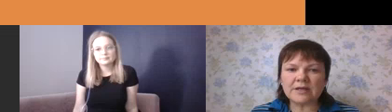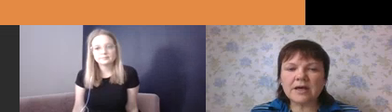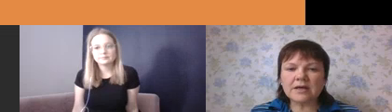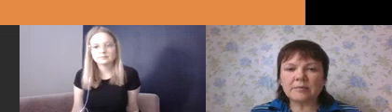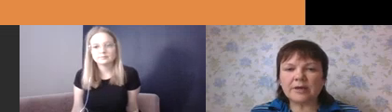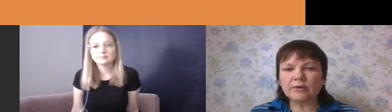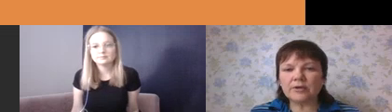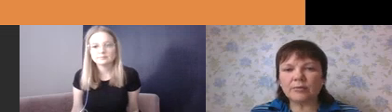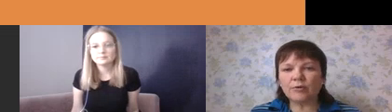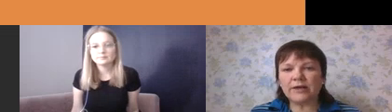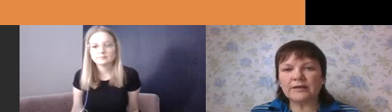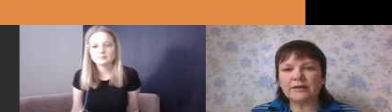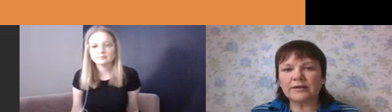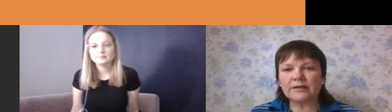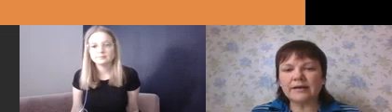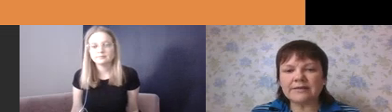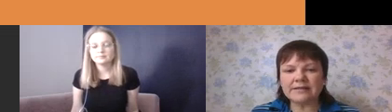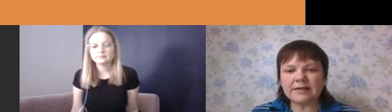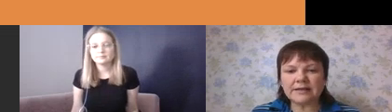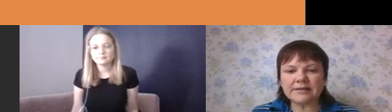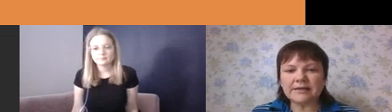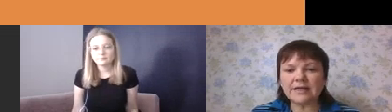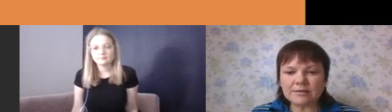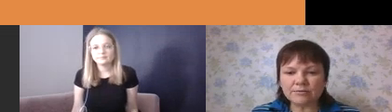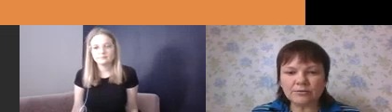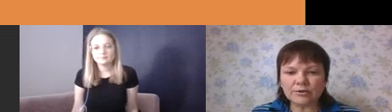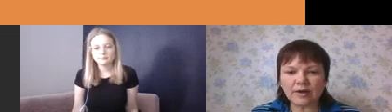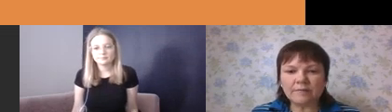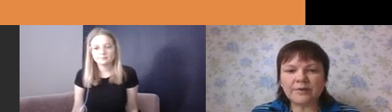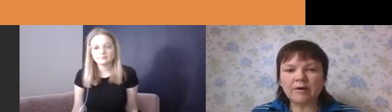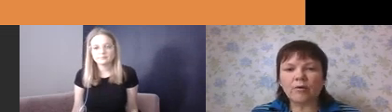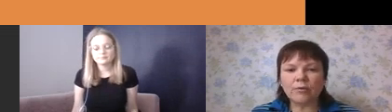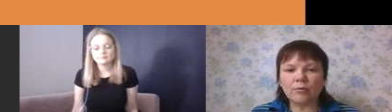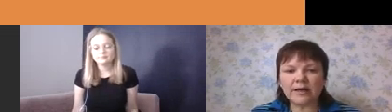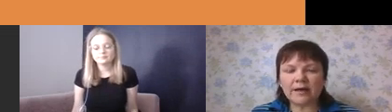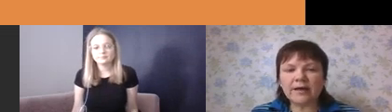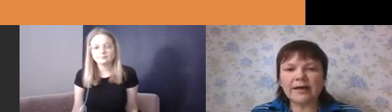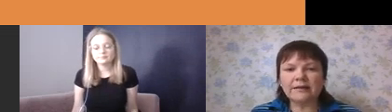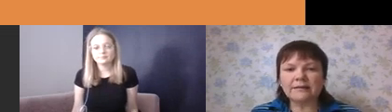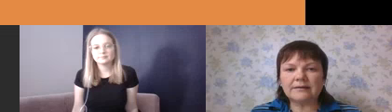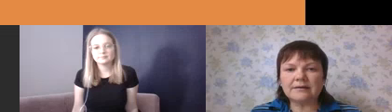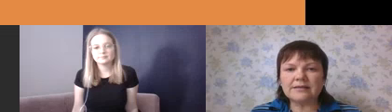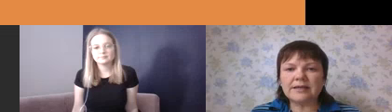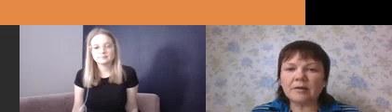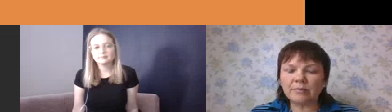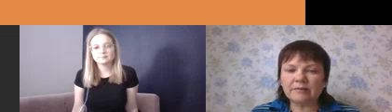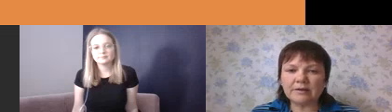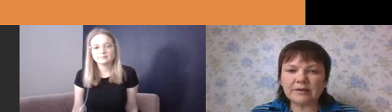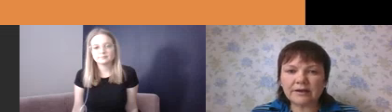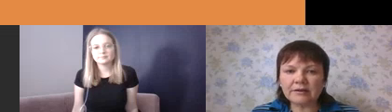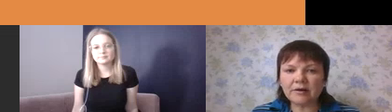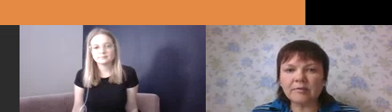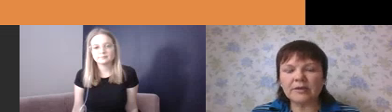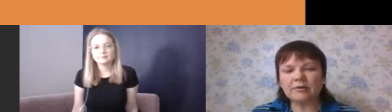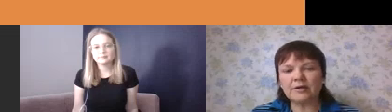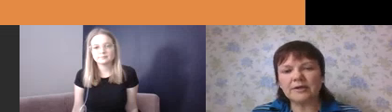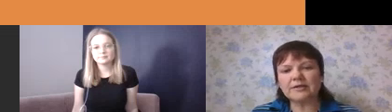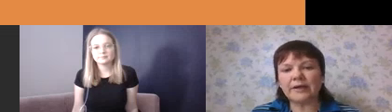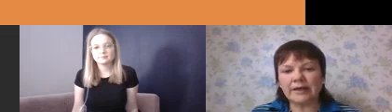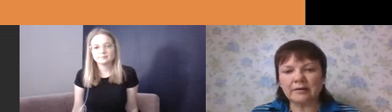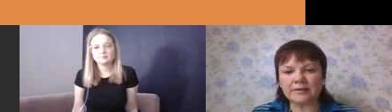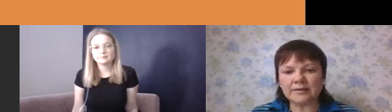erilised nõudmised ja piloodide puhul on näiteks tervislik seisund väga oluline, et silmad peavad terved